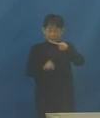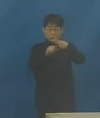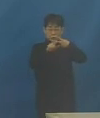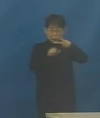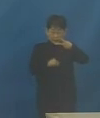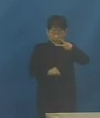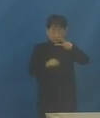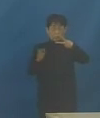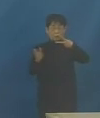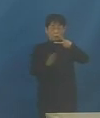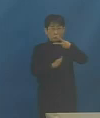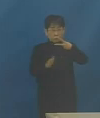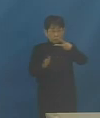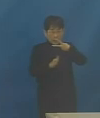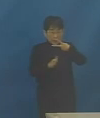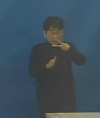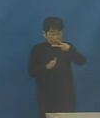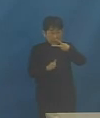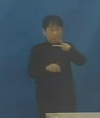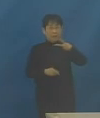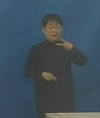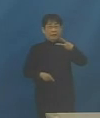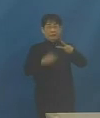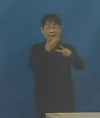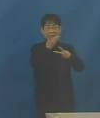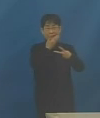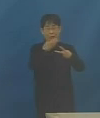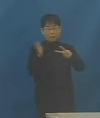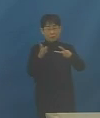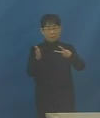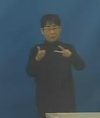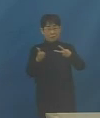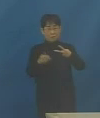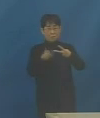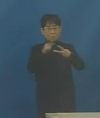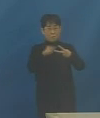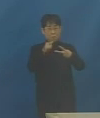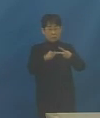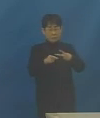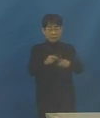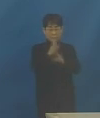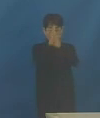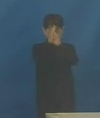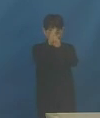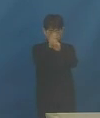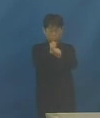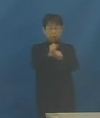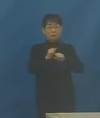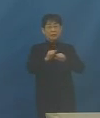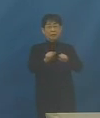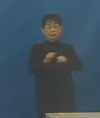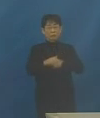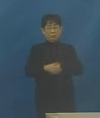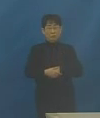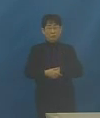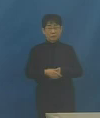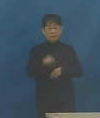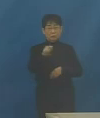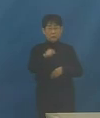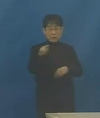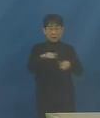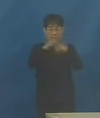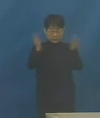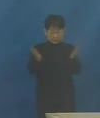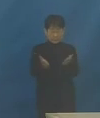を勝負どころと決めてですねここに集中投資していくというようなことをやって全体